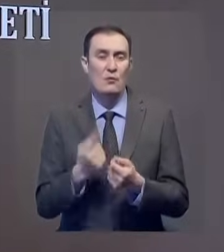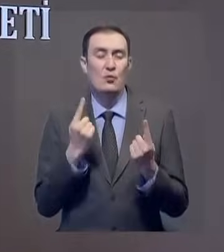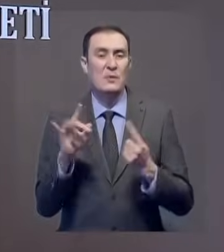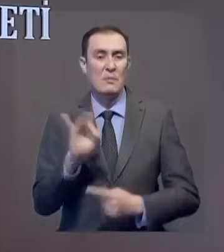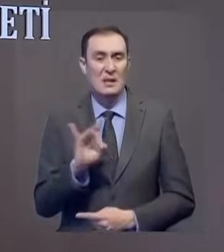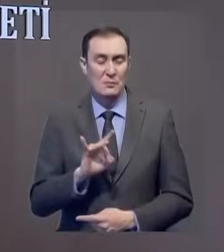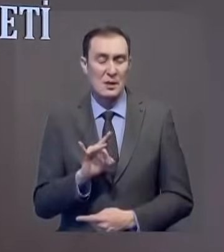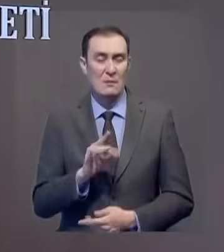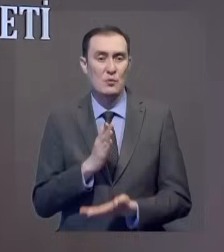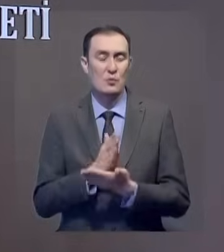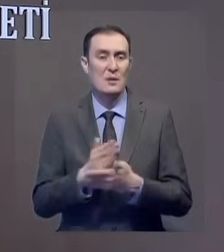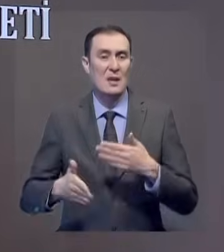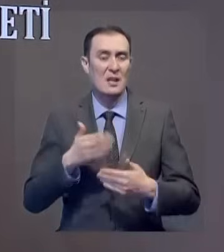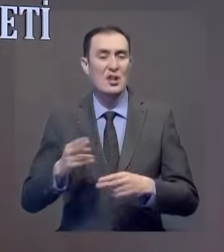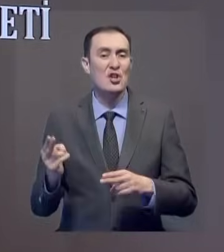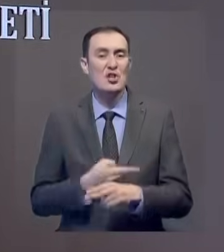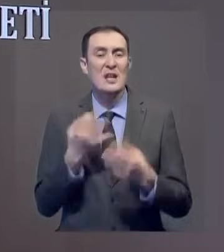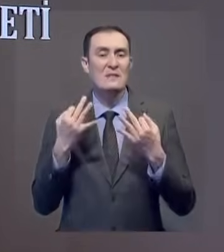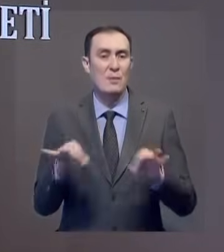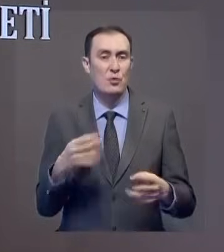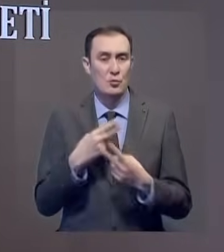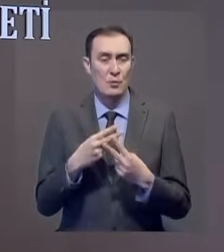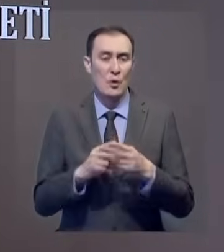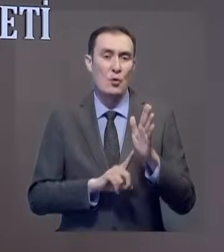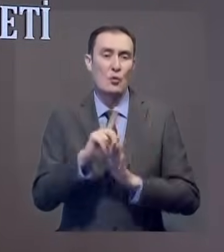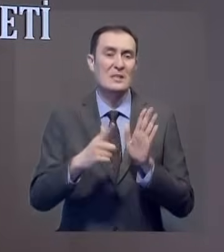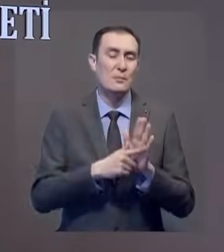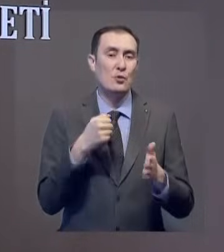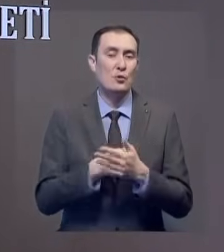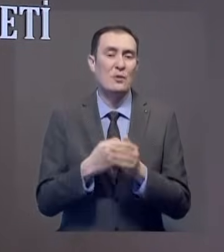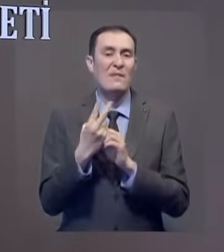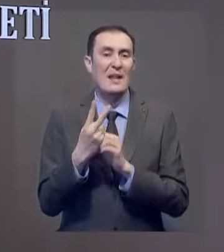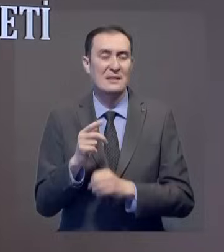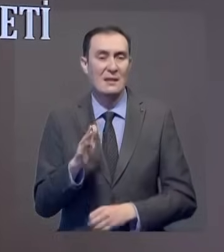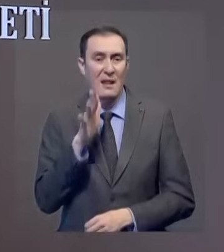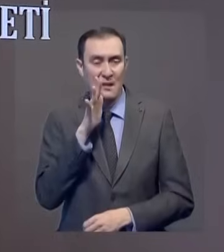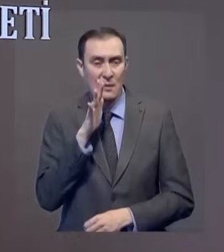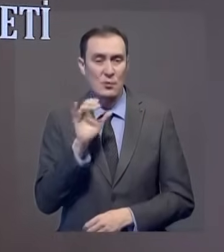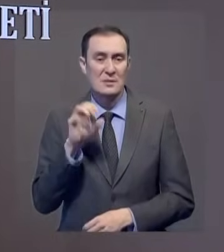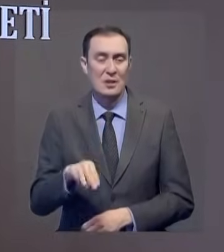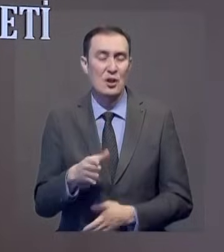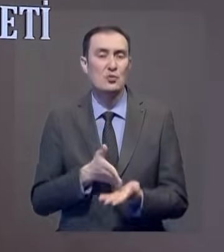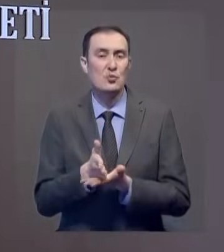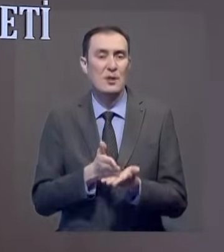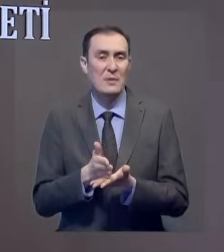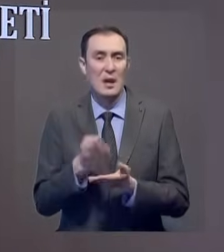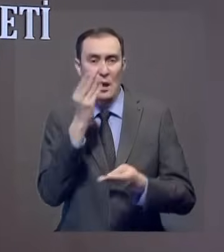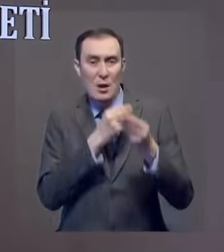крупном размере предусмотрено наказание лишения свободы от 7 до 12 лет. По статье служебный